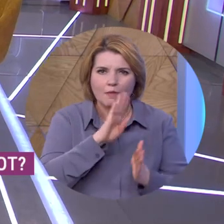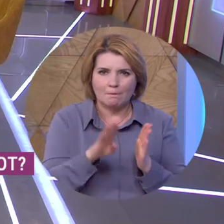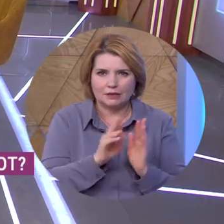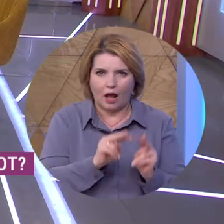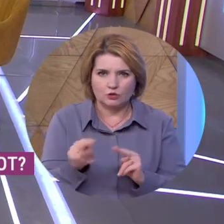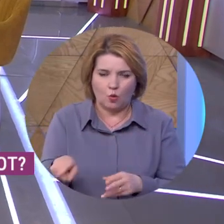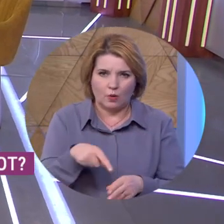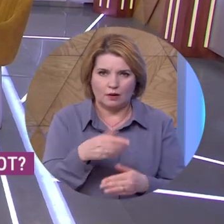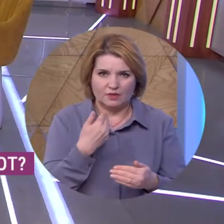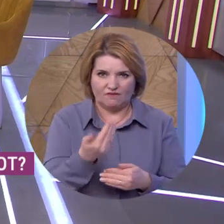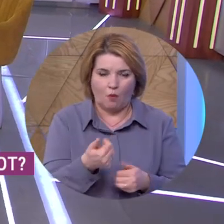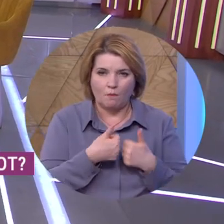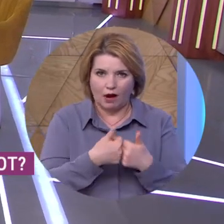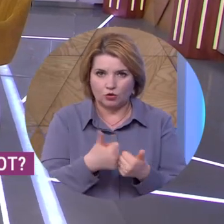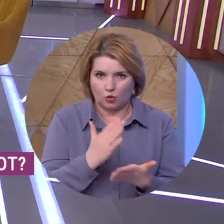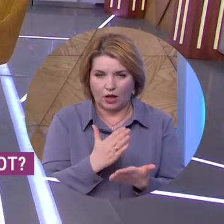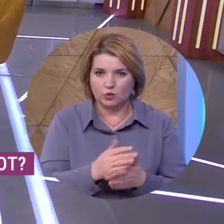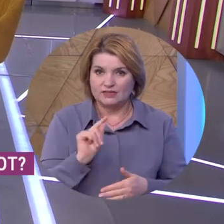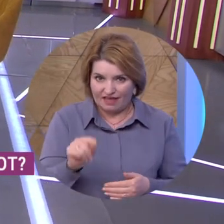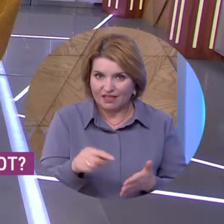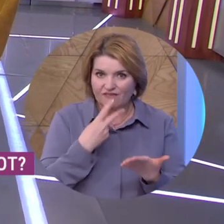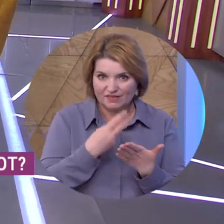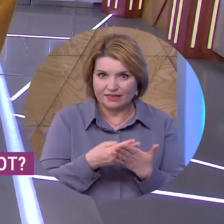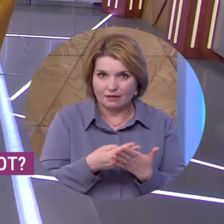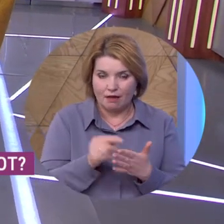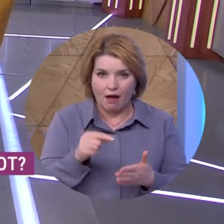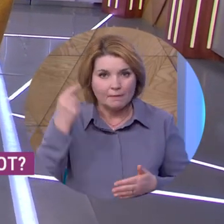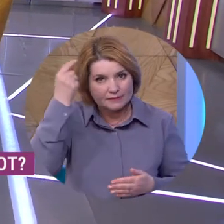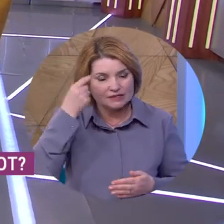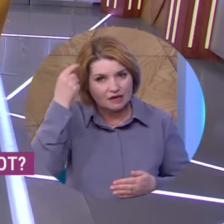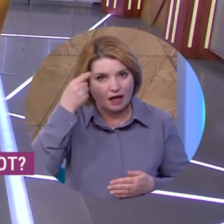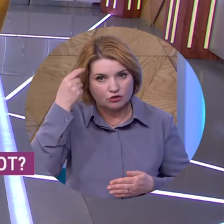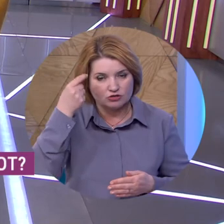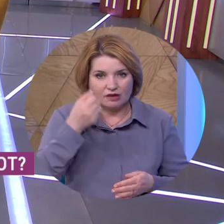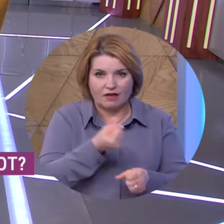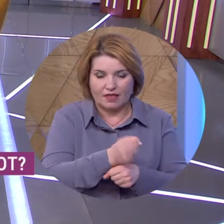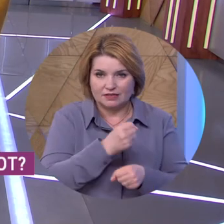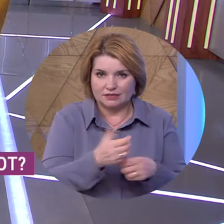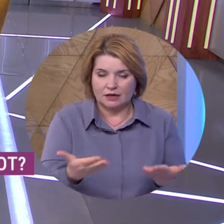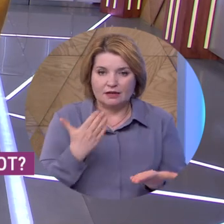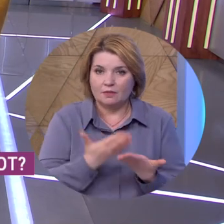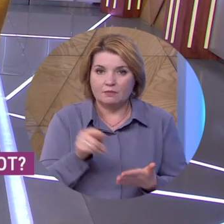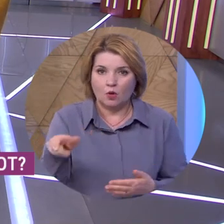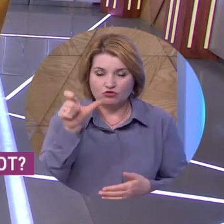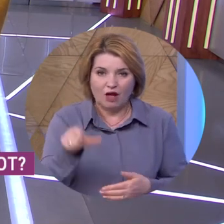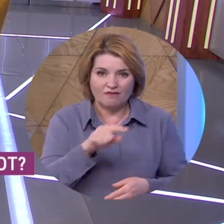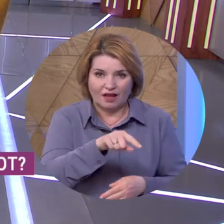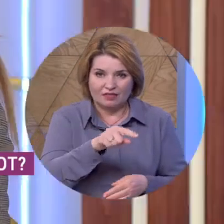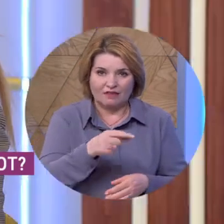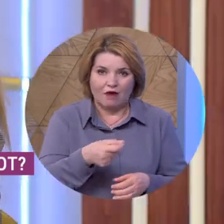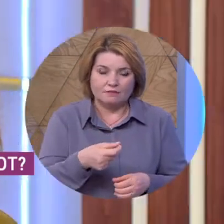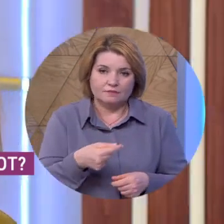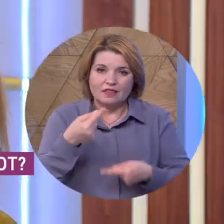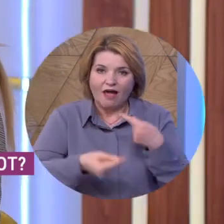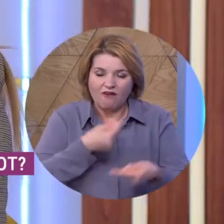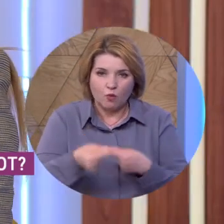Это вид психологического насилия, когда, например, он не имеет абсолютно никакого подкрепления и доводит до там, исступления, до